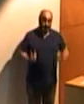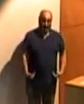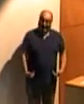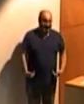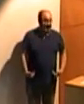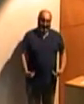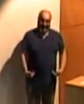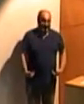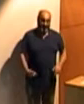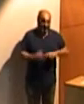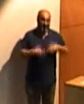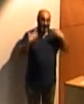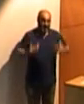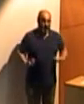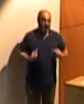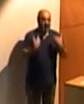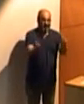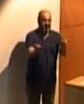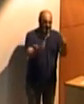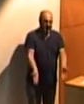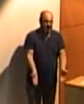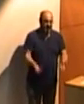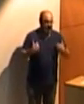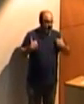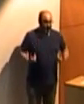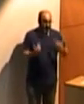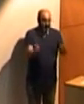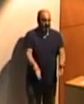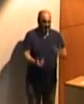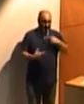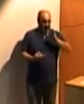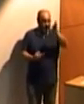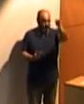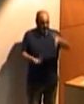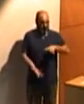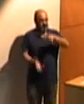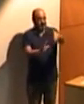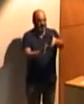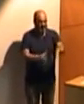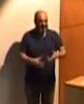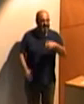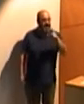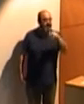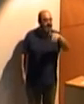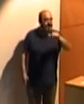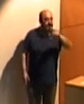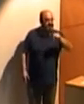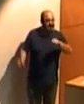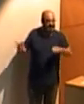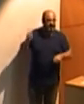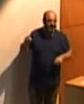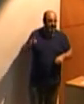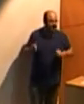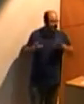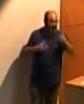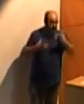je veux être hélas cette notion grec de des masses on la retrouve de manière assez inconsciente finalement dans toute